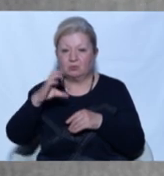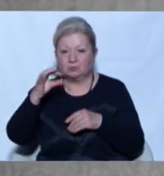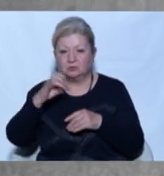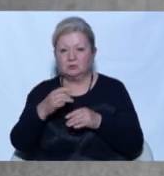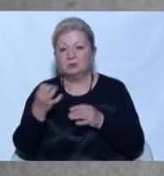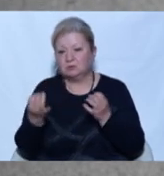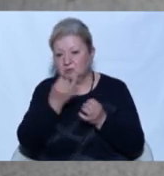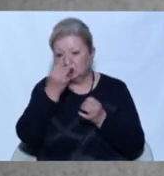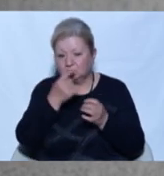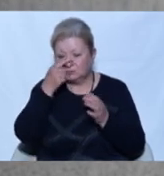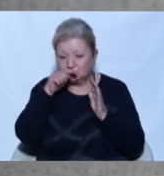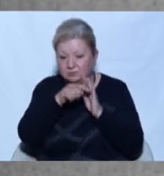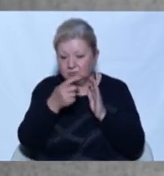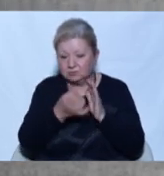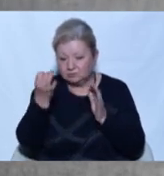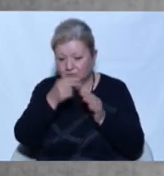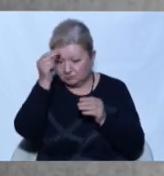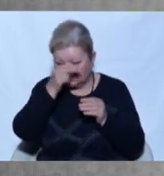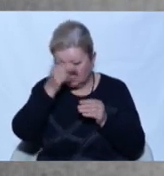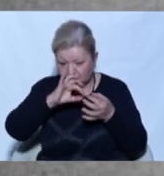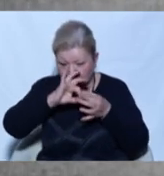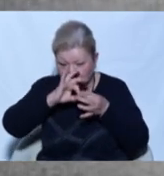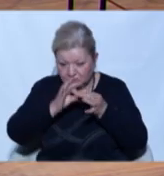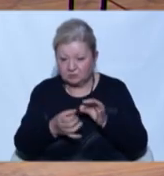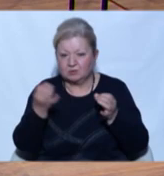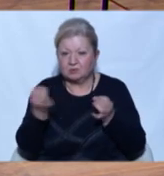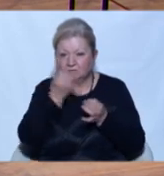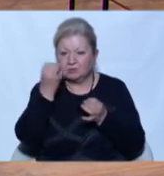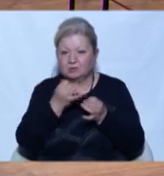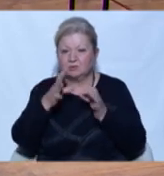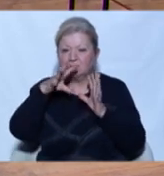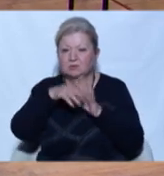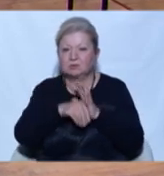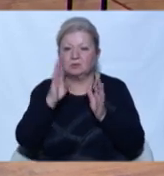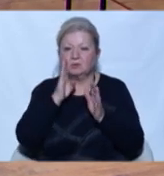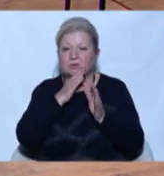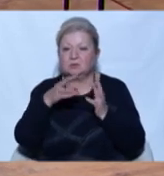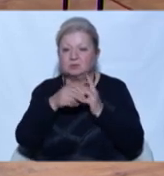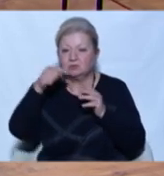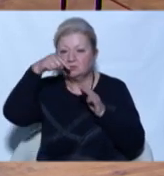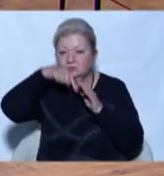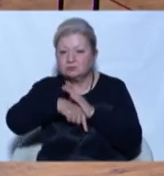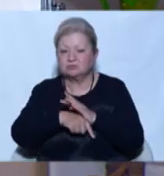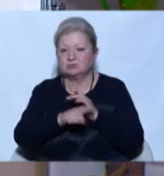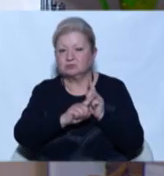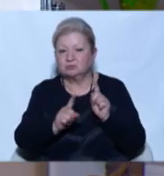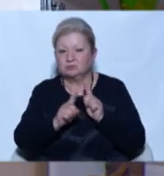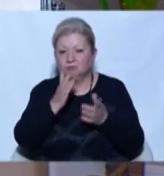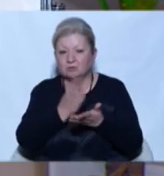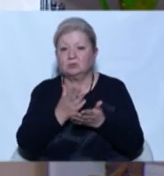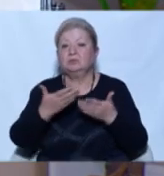hypothesis, Sheis Aula hypothesa, da interesta dedamitis shinagani processebit, da damt